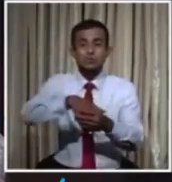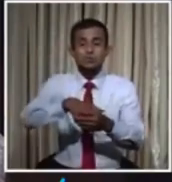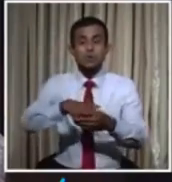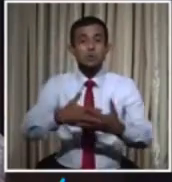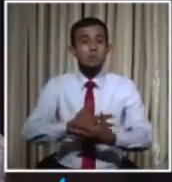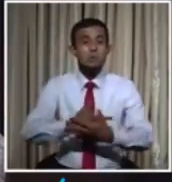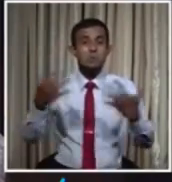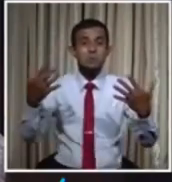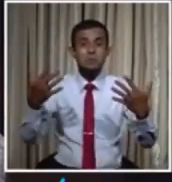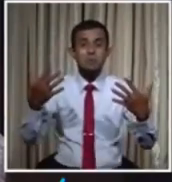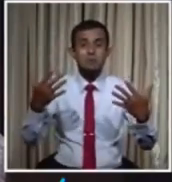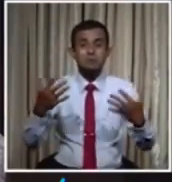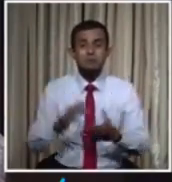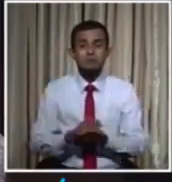මහා